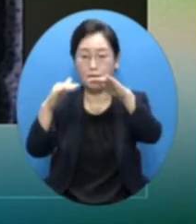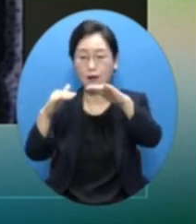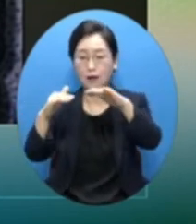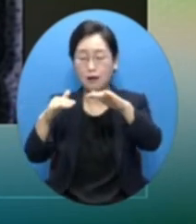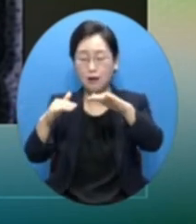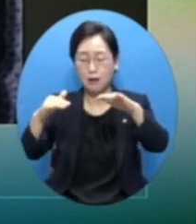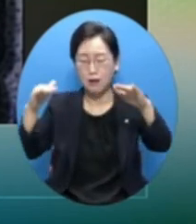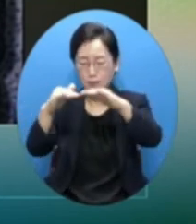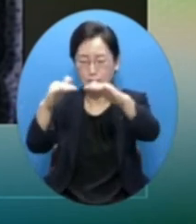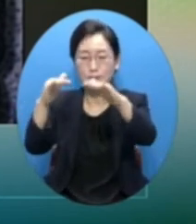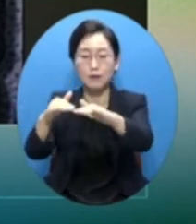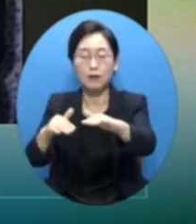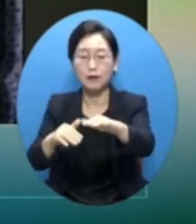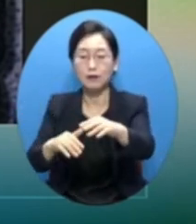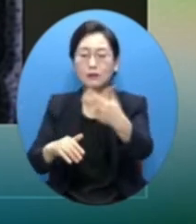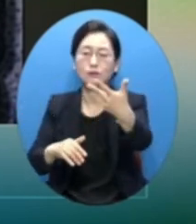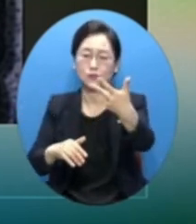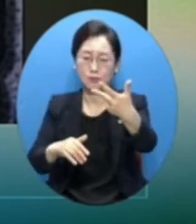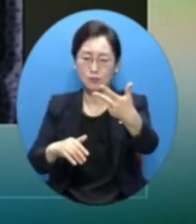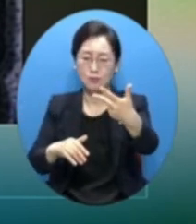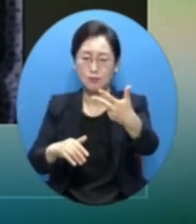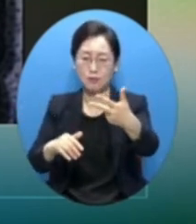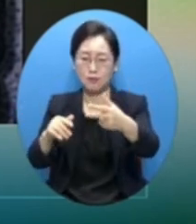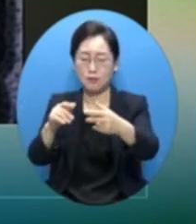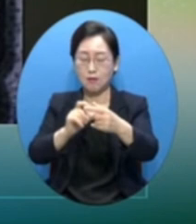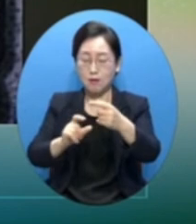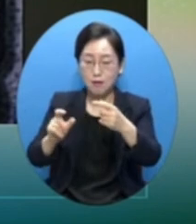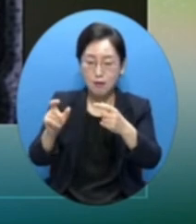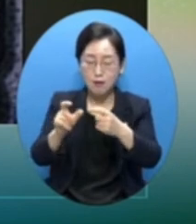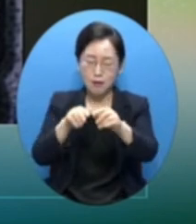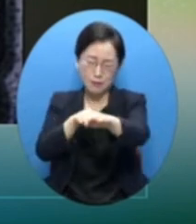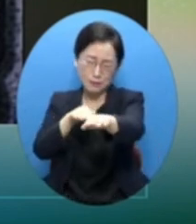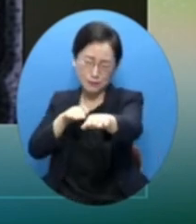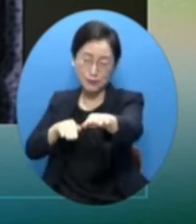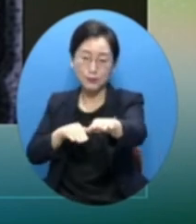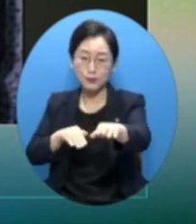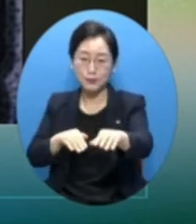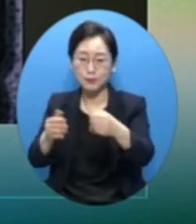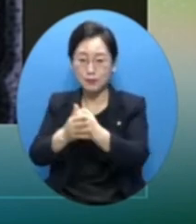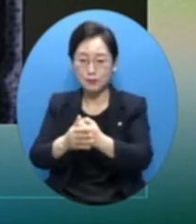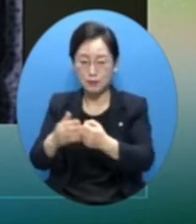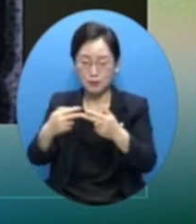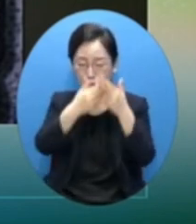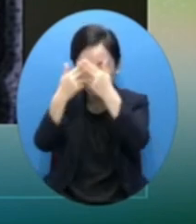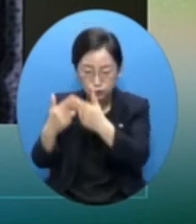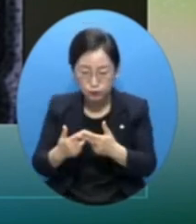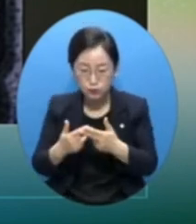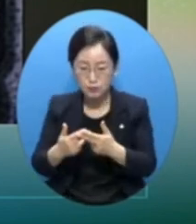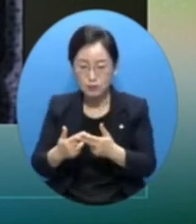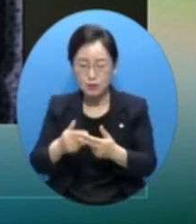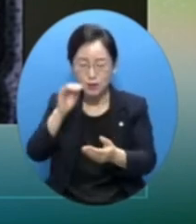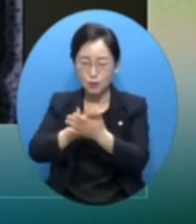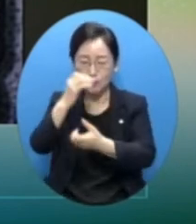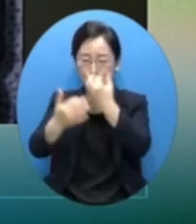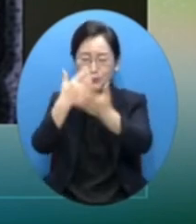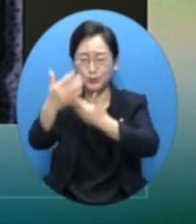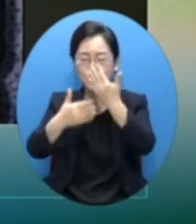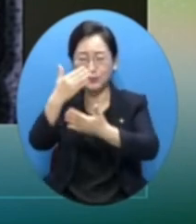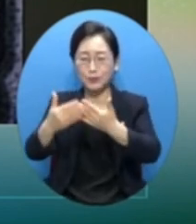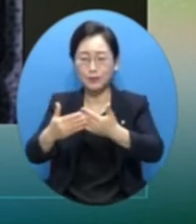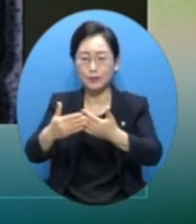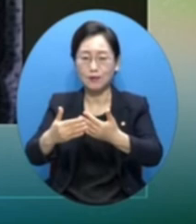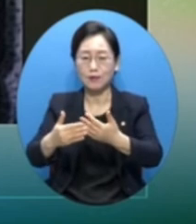차가 불에 휩싸여서 전신 55%가 3도 이상의 화상을 입었습니다.